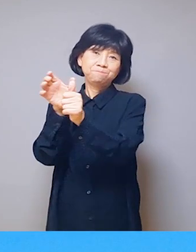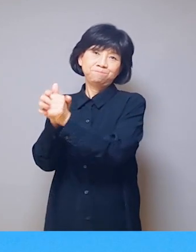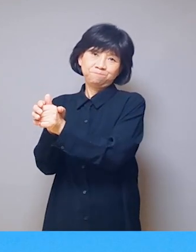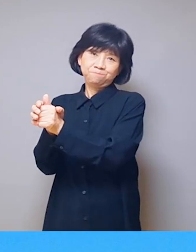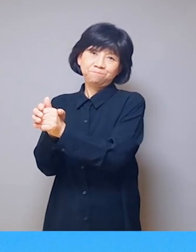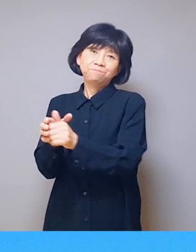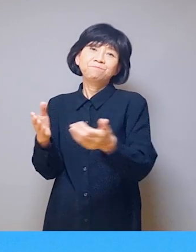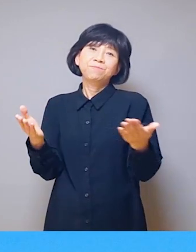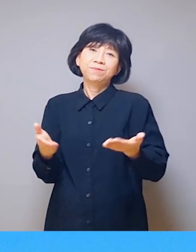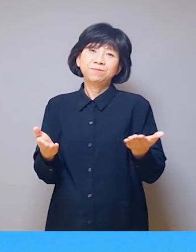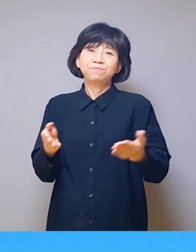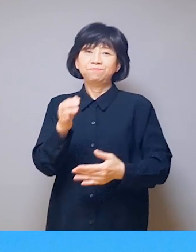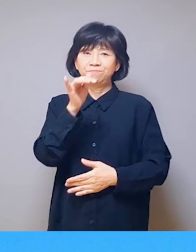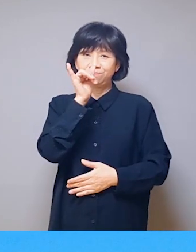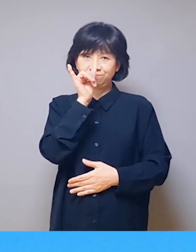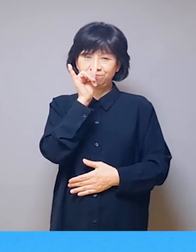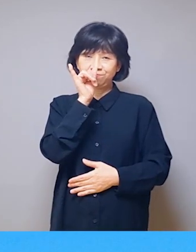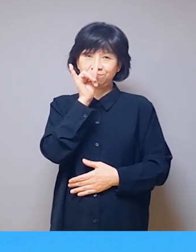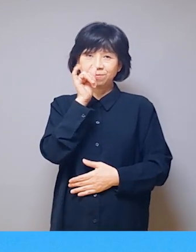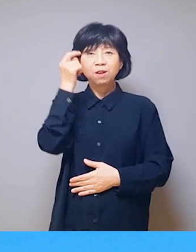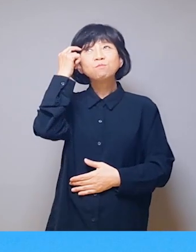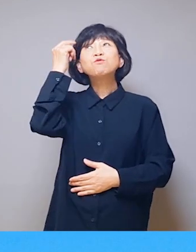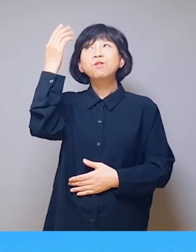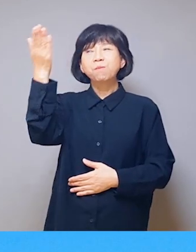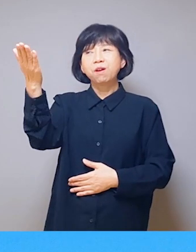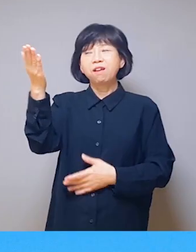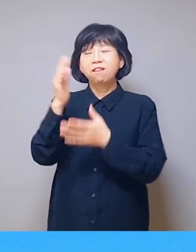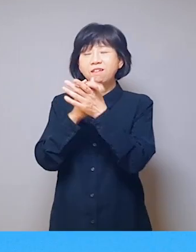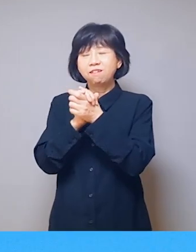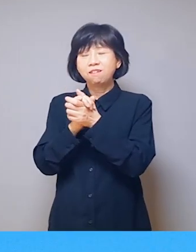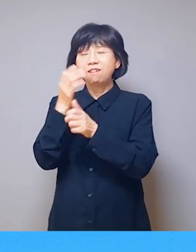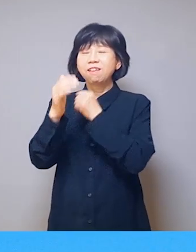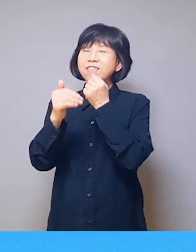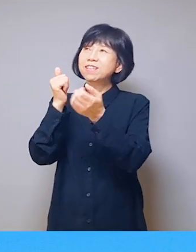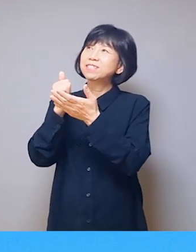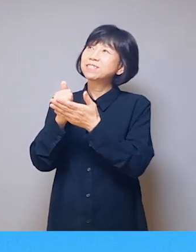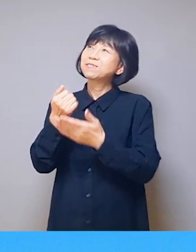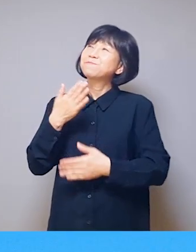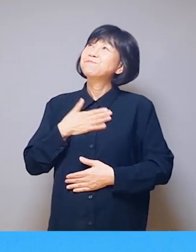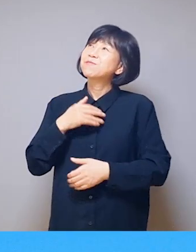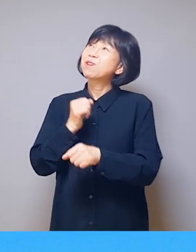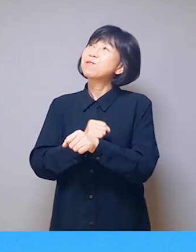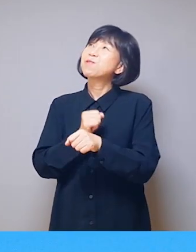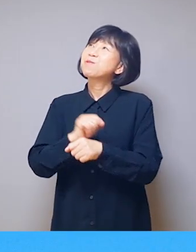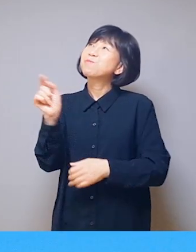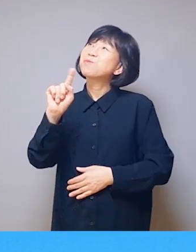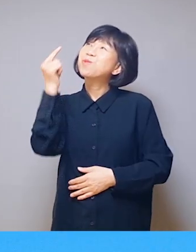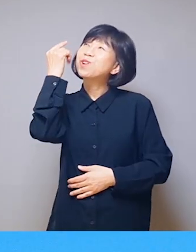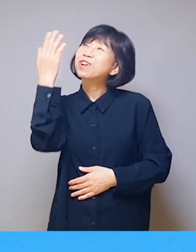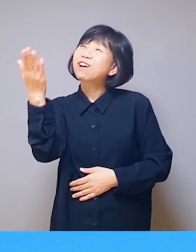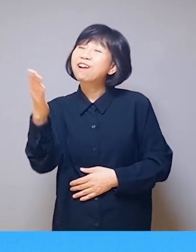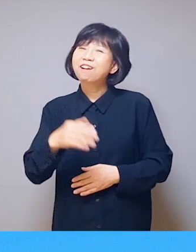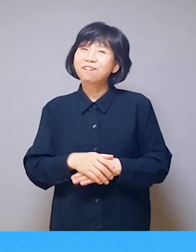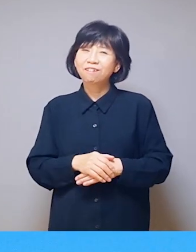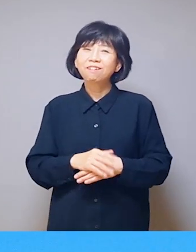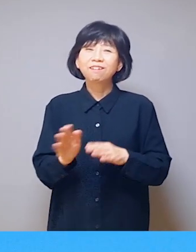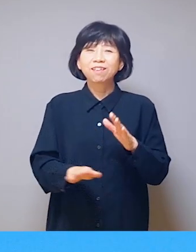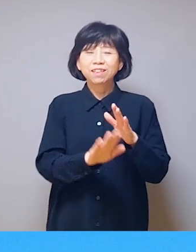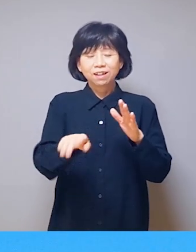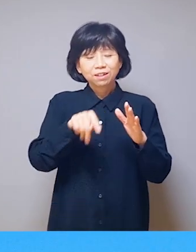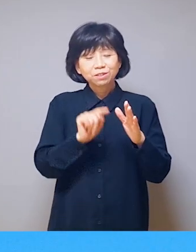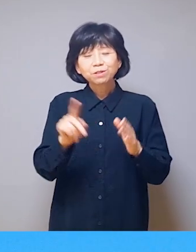고유한 사명이 있다는 거죠. 그래서 여쭤보세요. 하나님, 내가 뭘 알면 좋을까요? 가정에서 내가 뭘